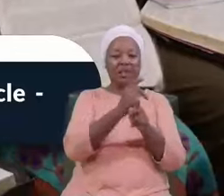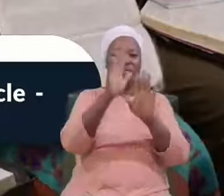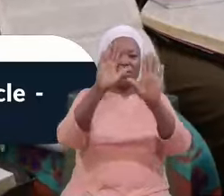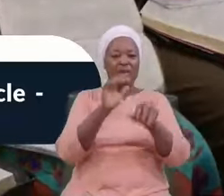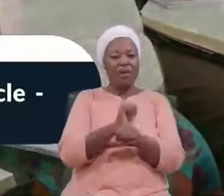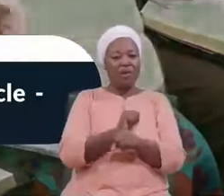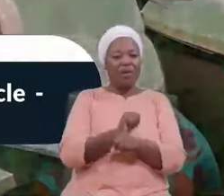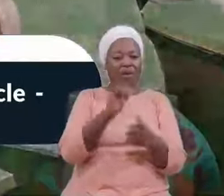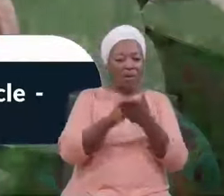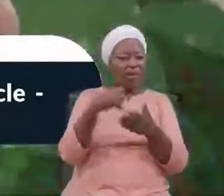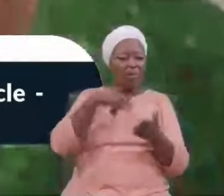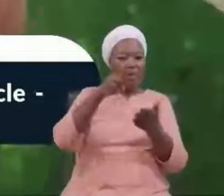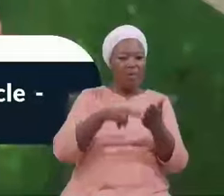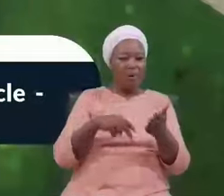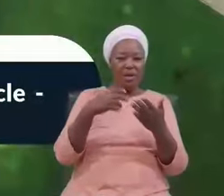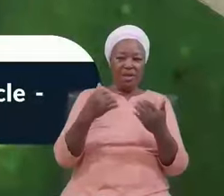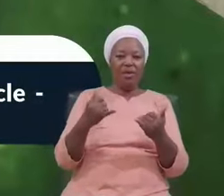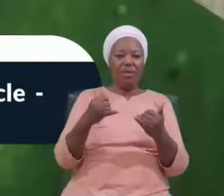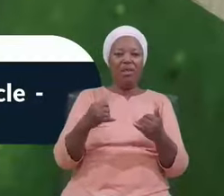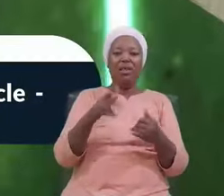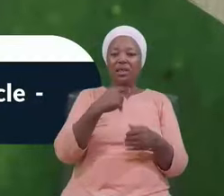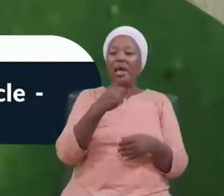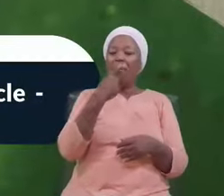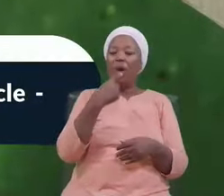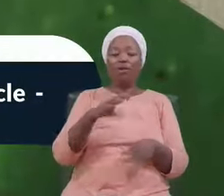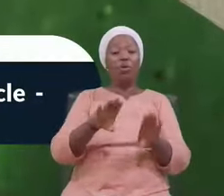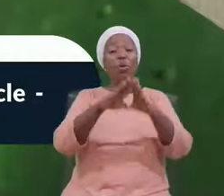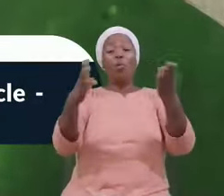Marc, en Luc 1, 64.